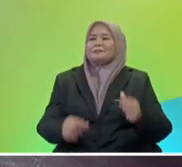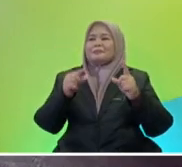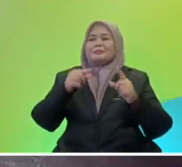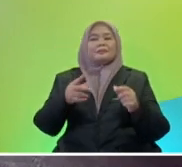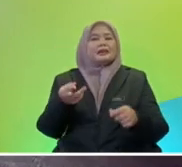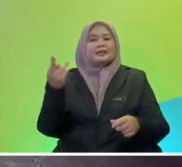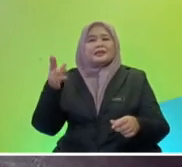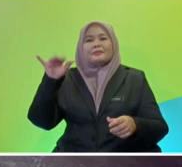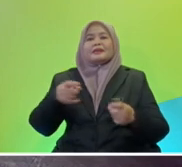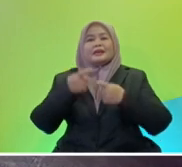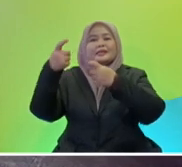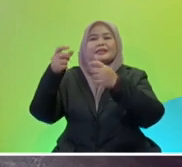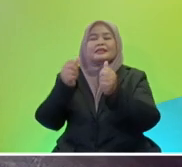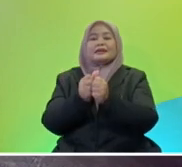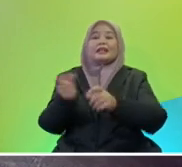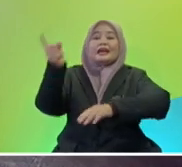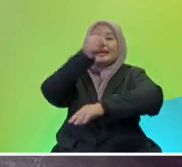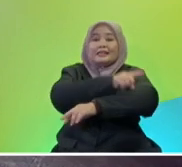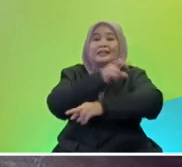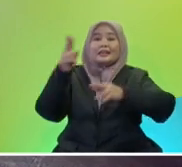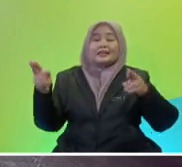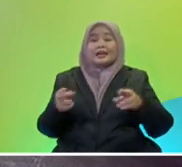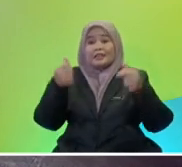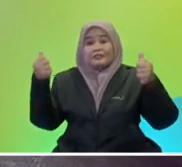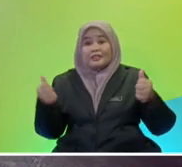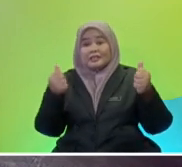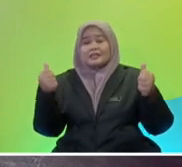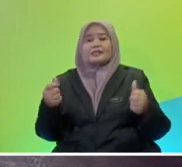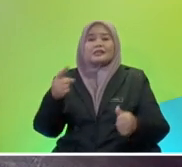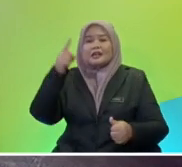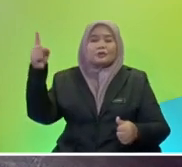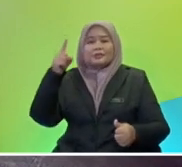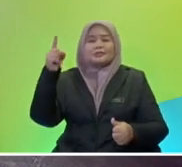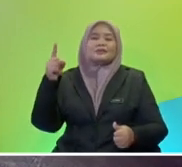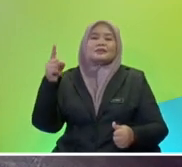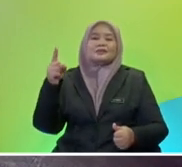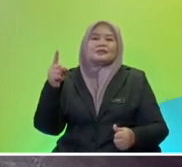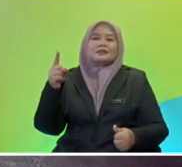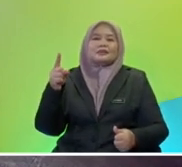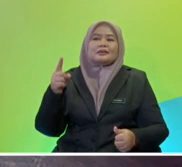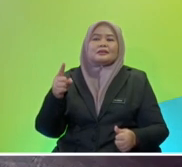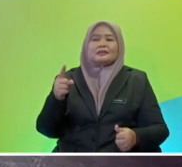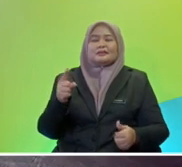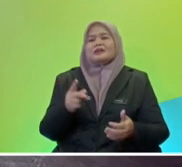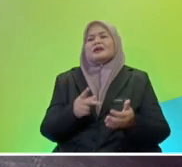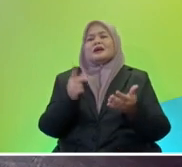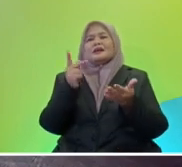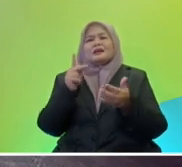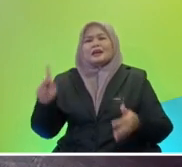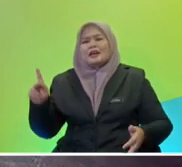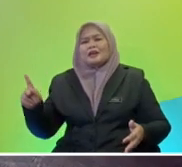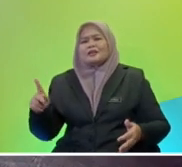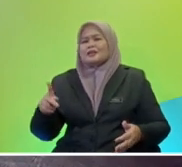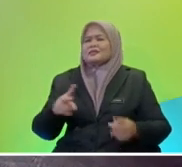perkara yang berkaitan dengan hari raya Idul Fitri selanjutnya kanak-kanak paling suka